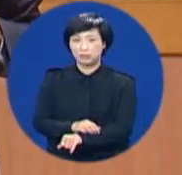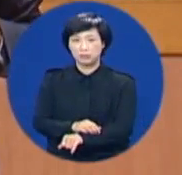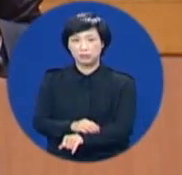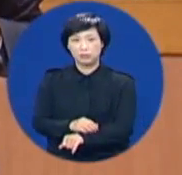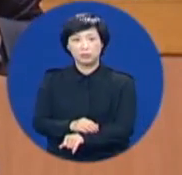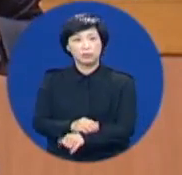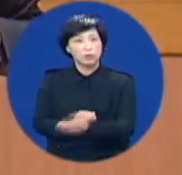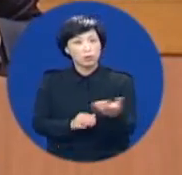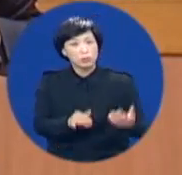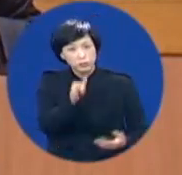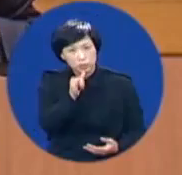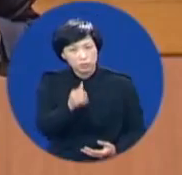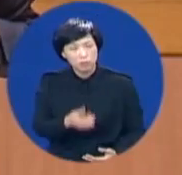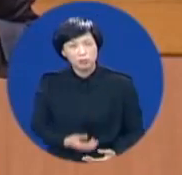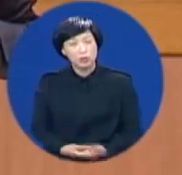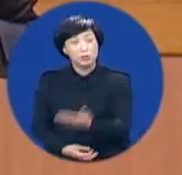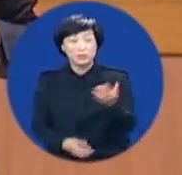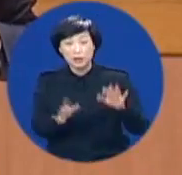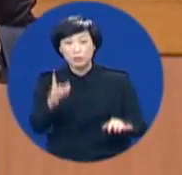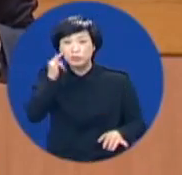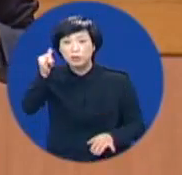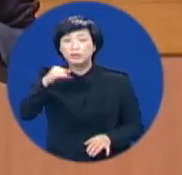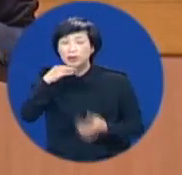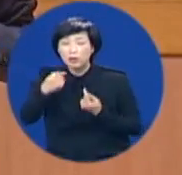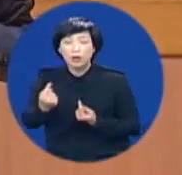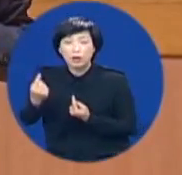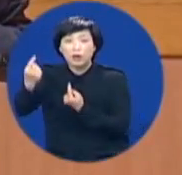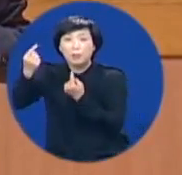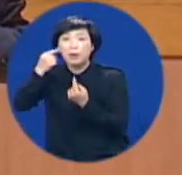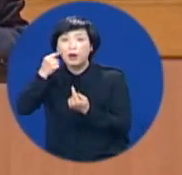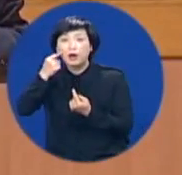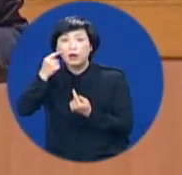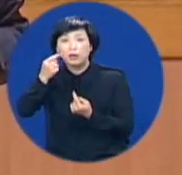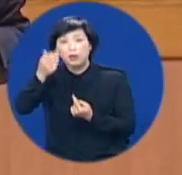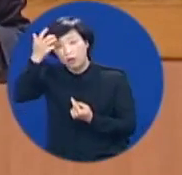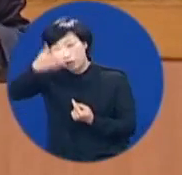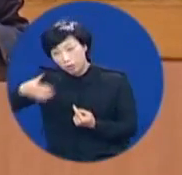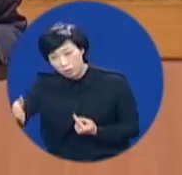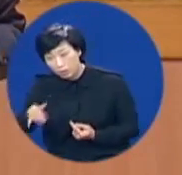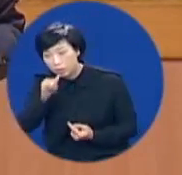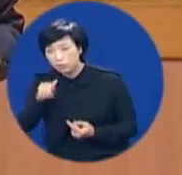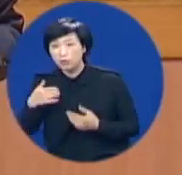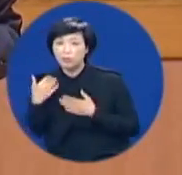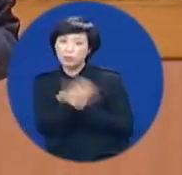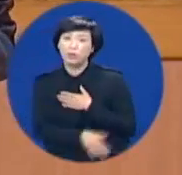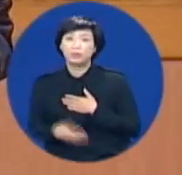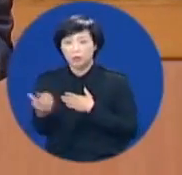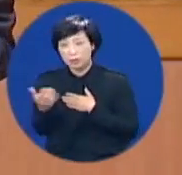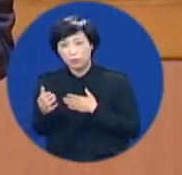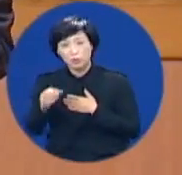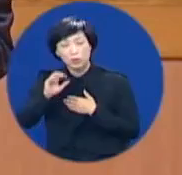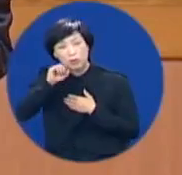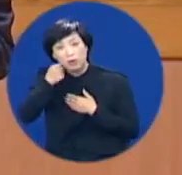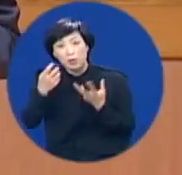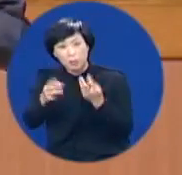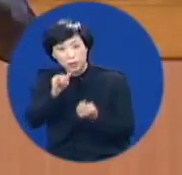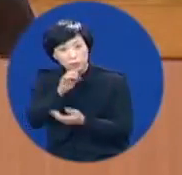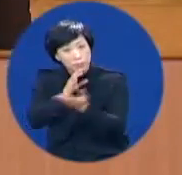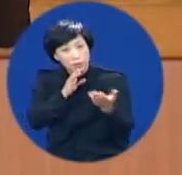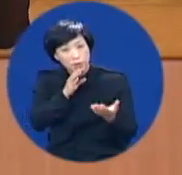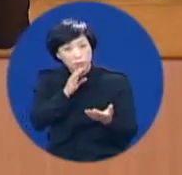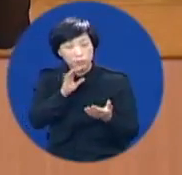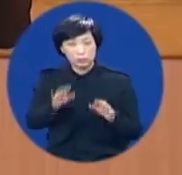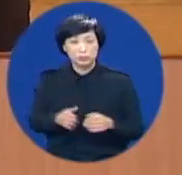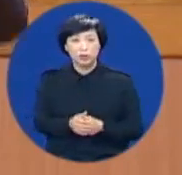부모가 이제 연세가 들면 중풍도 걸리고 몸도 힘들고 어렵지요.